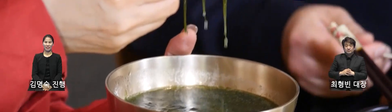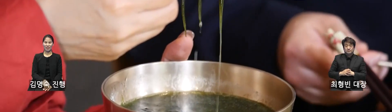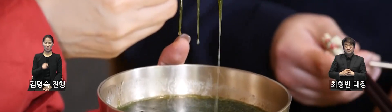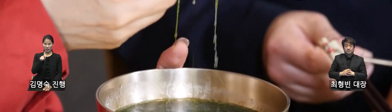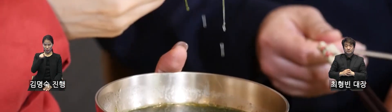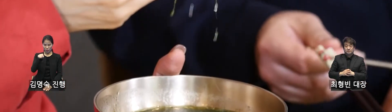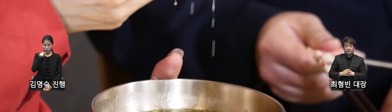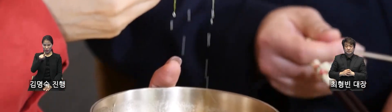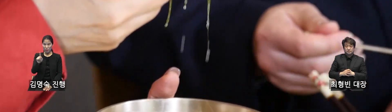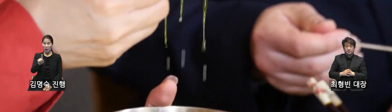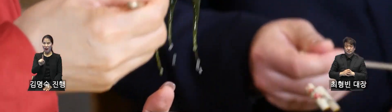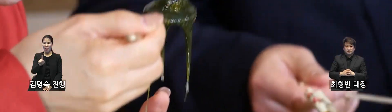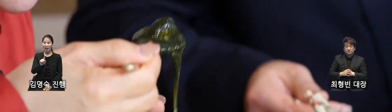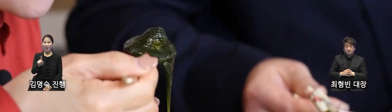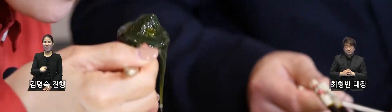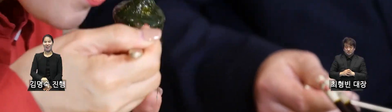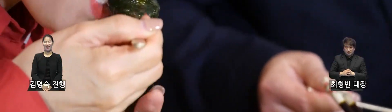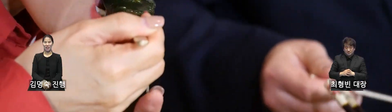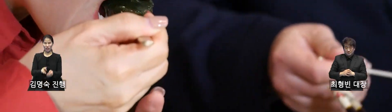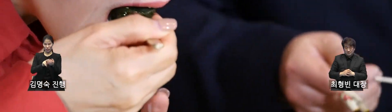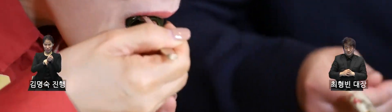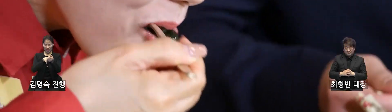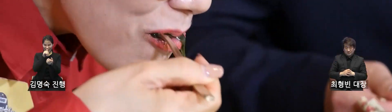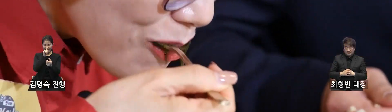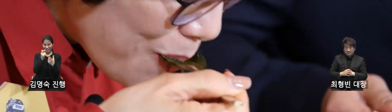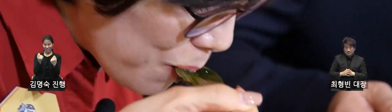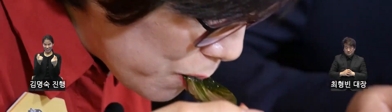뭐 이 소개요 뭐 가슴아 있어야